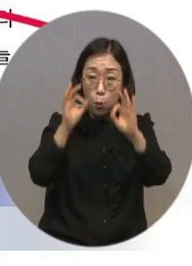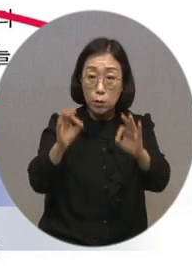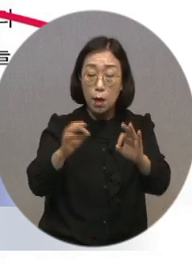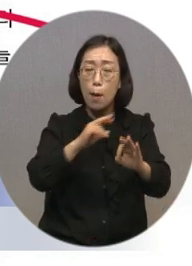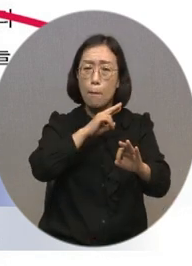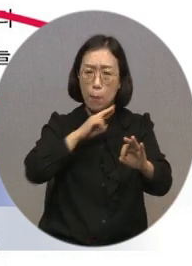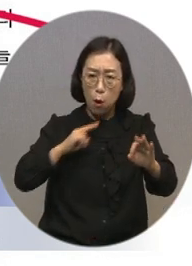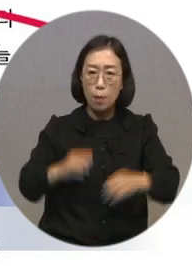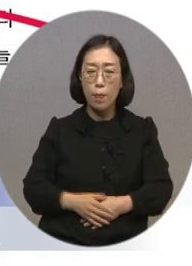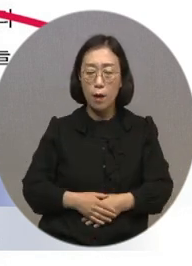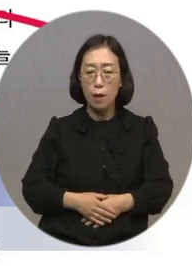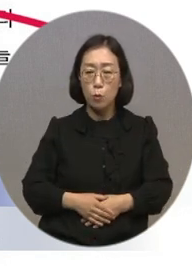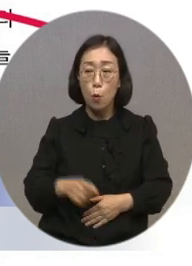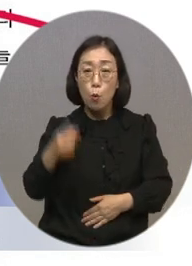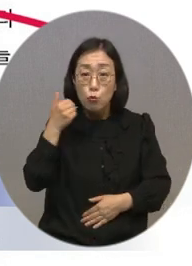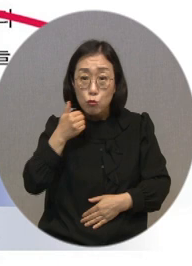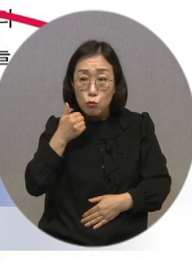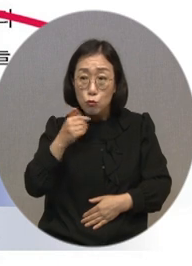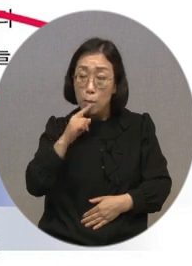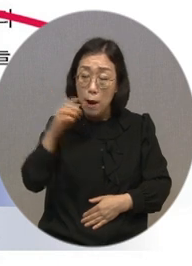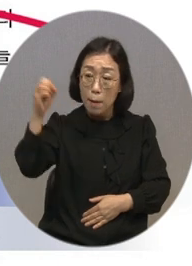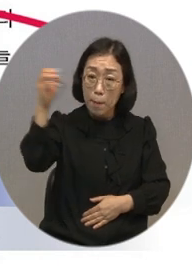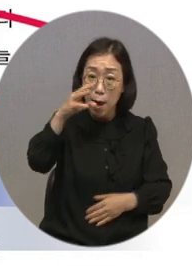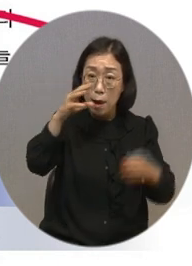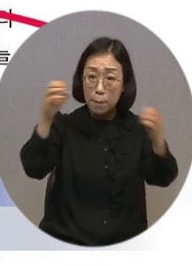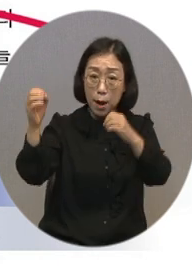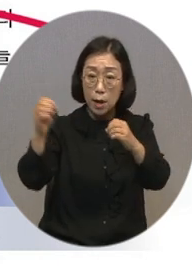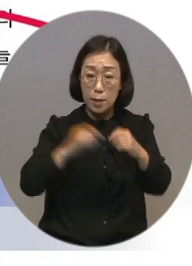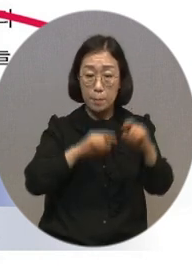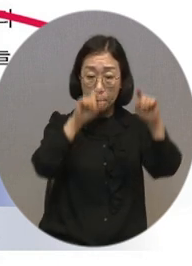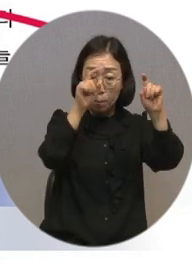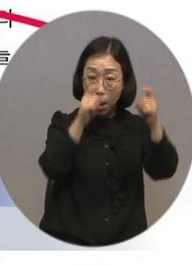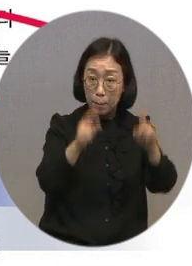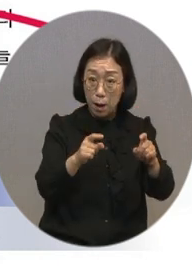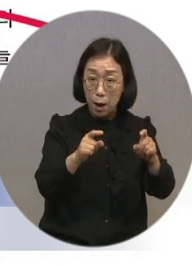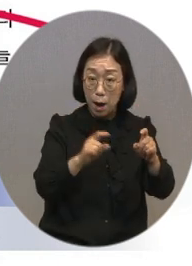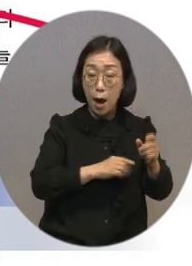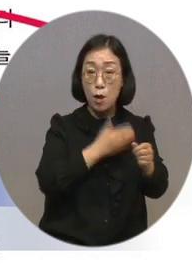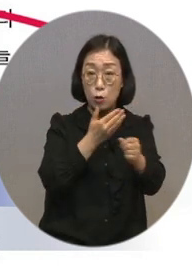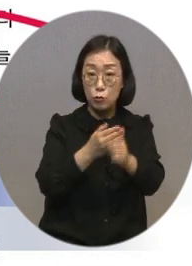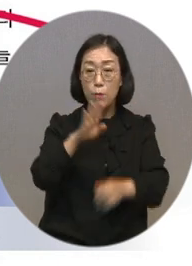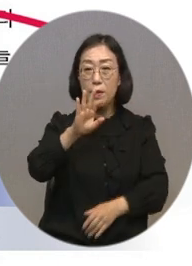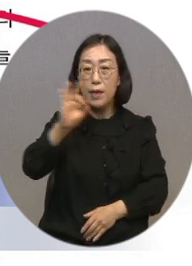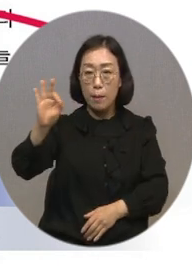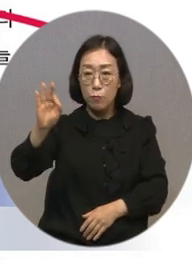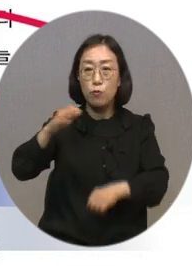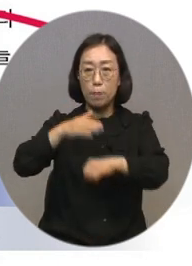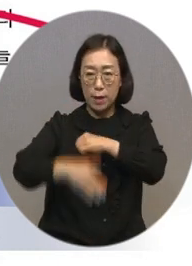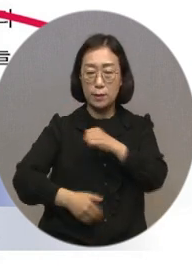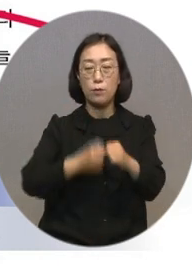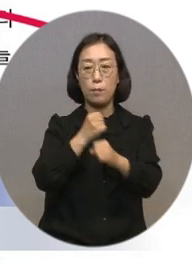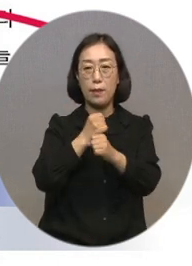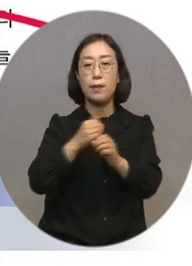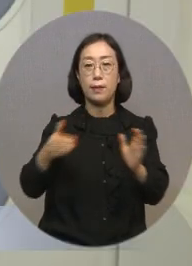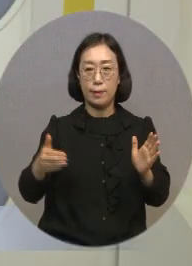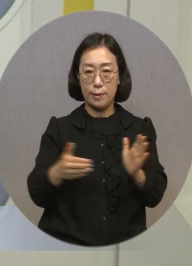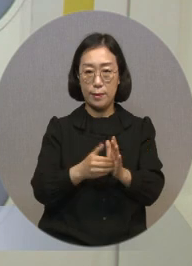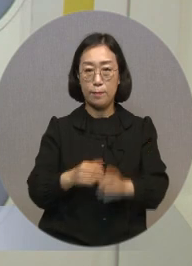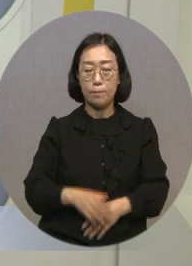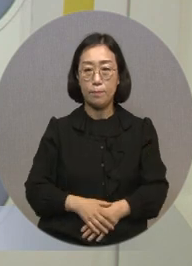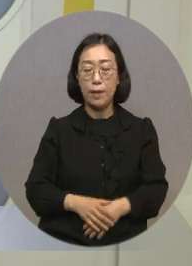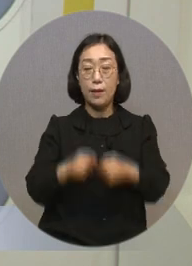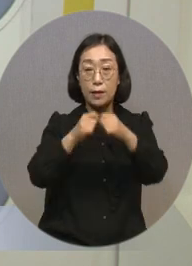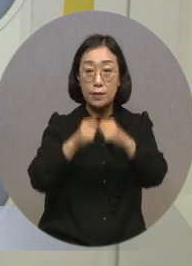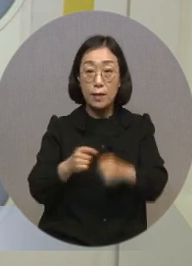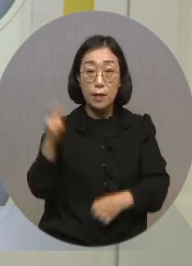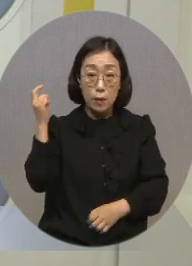대사와 화자의 이름 소리 정보 등을 자막으로 제공하는 베리어프리 목적으로 제작이 됩니다 더